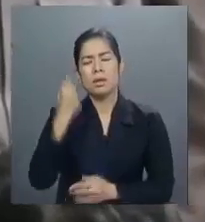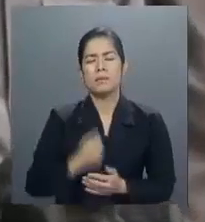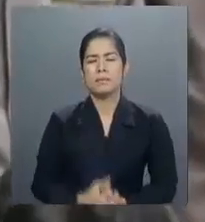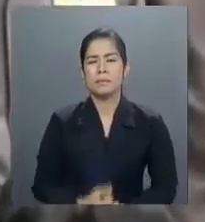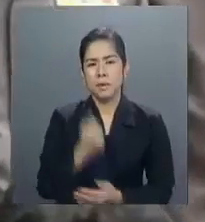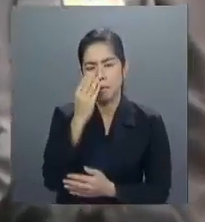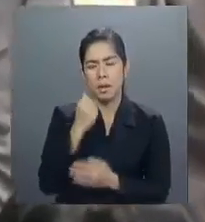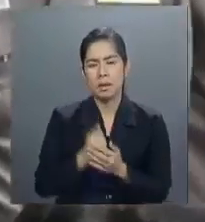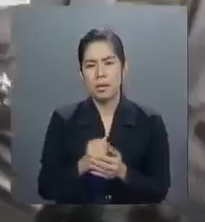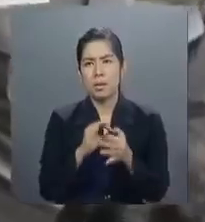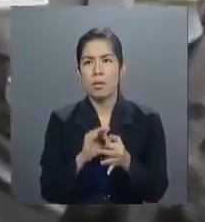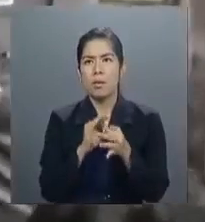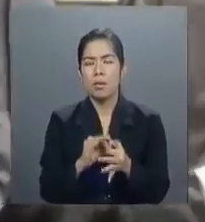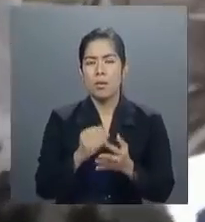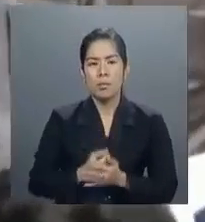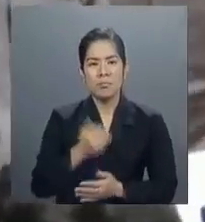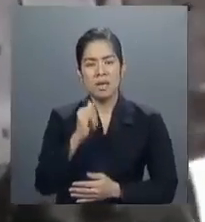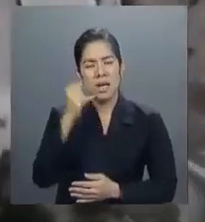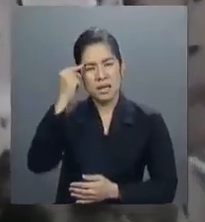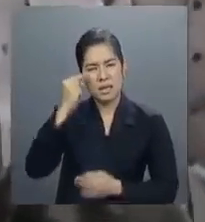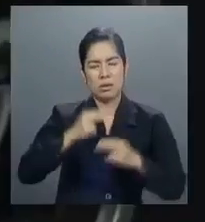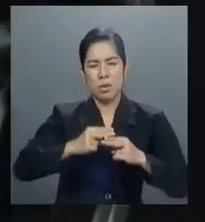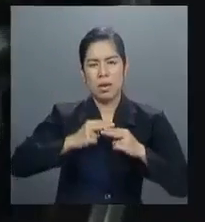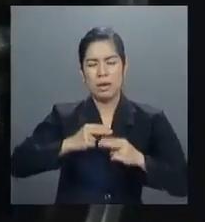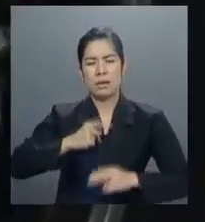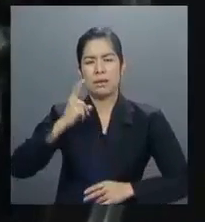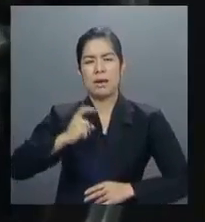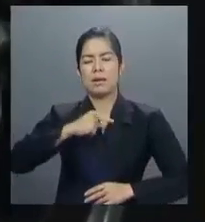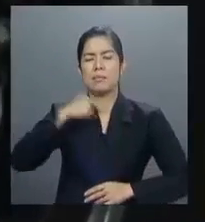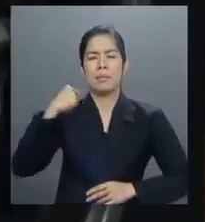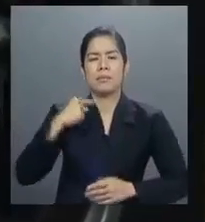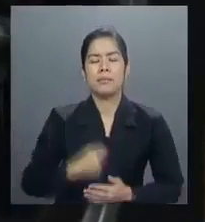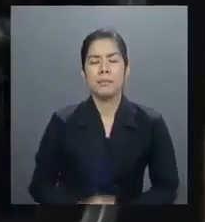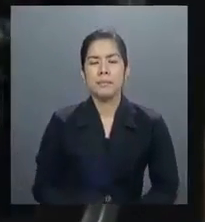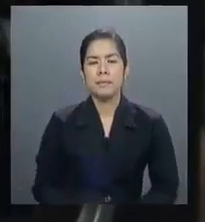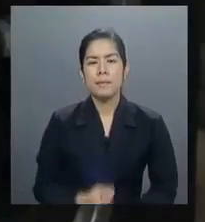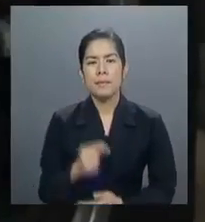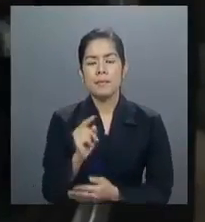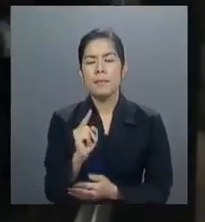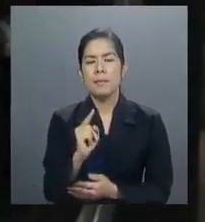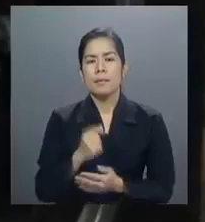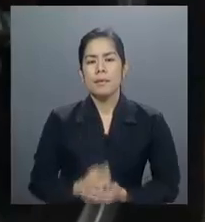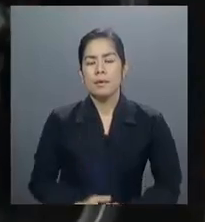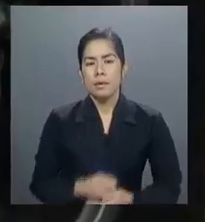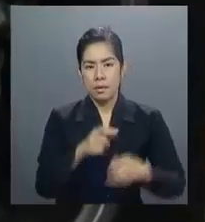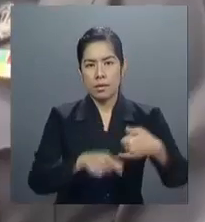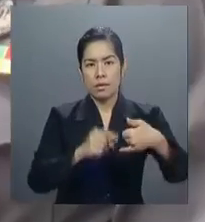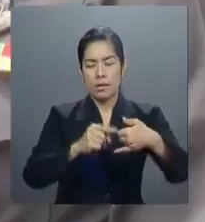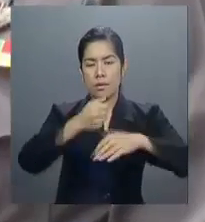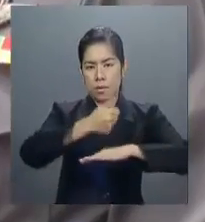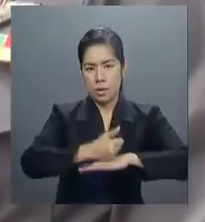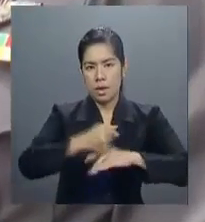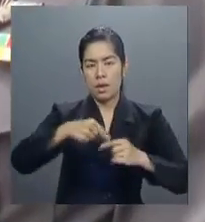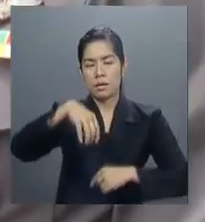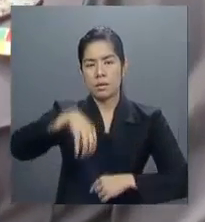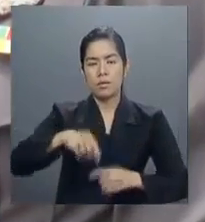เนื่องจากเกรงว่าจะฆ่าตัวตายด้านพลตำรวจตรีอัมพลบัวรับพรผู้บังคับการตำรวจภูธรจังหวัดช